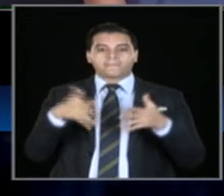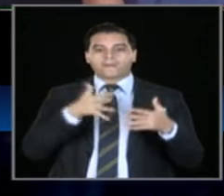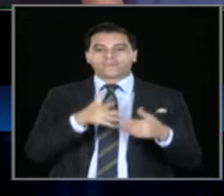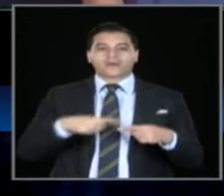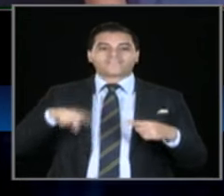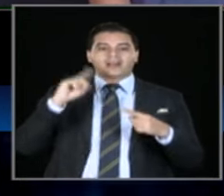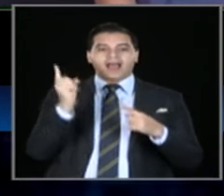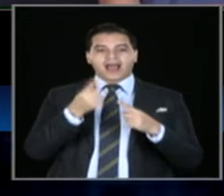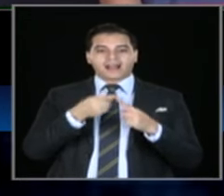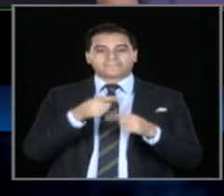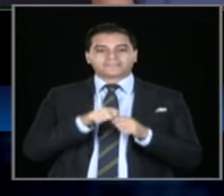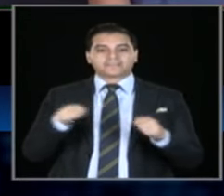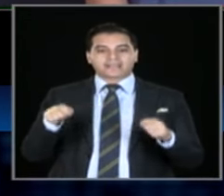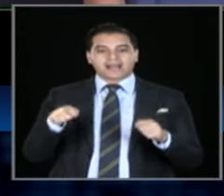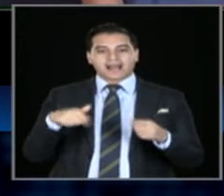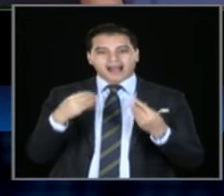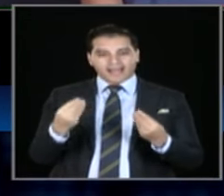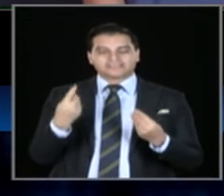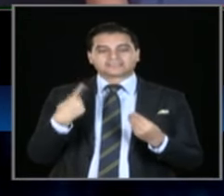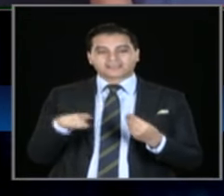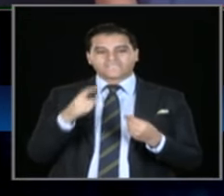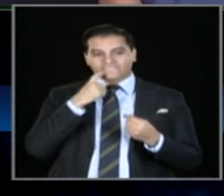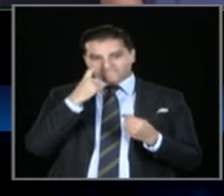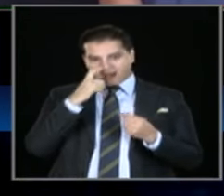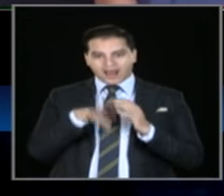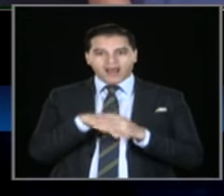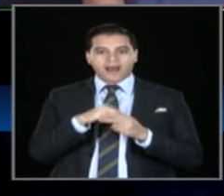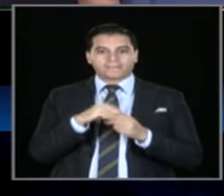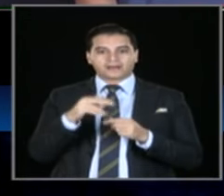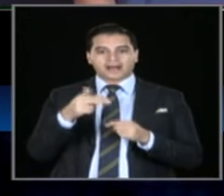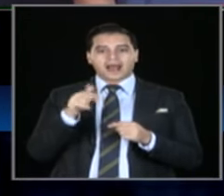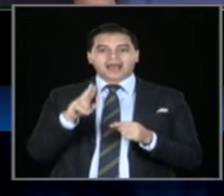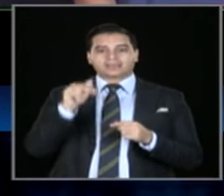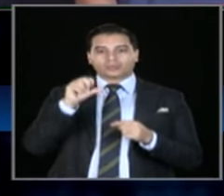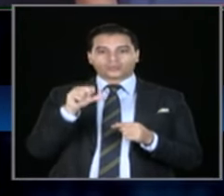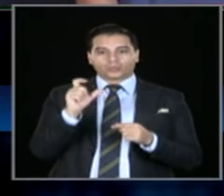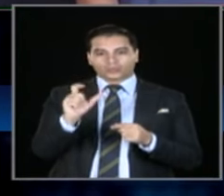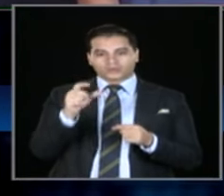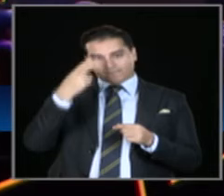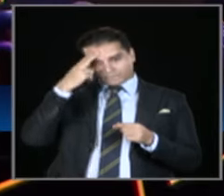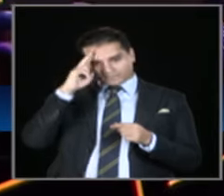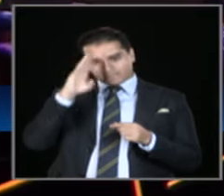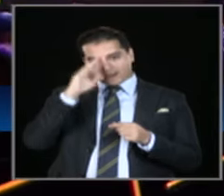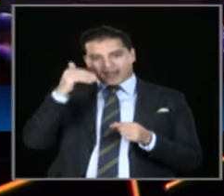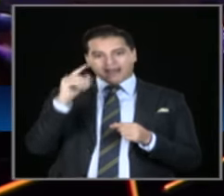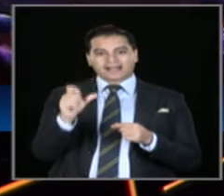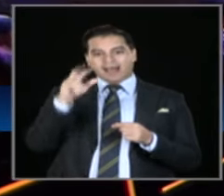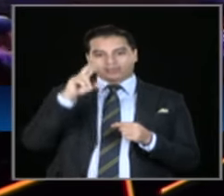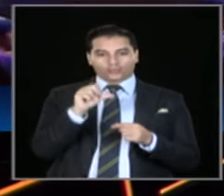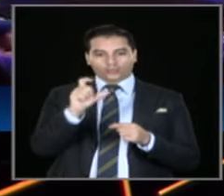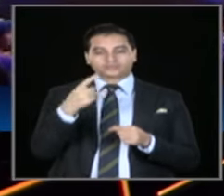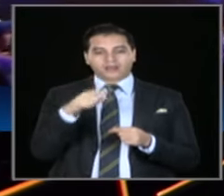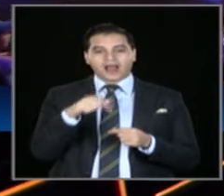الهادي. صح. ملك مصري قديم أول من دعا لعبادة الإله آتون؟ الملك أخناتون. صح. ما هو ثمن